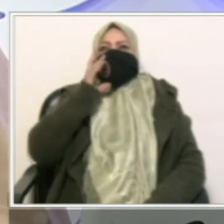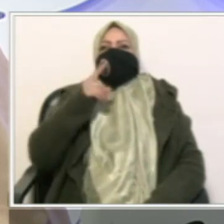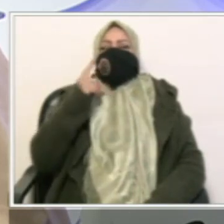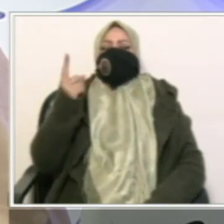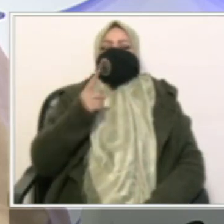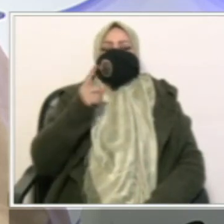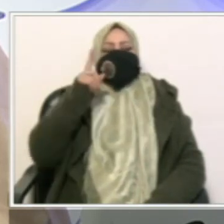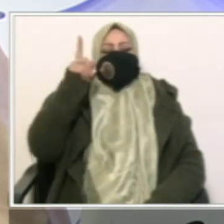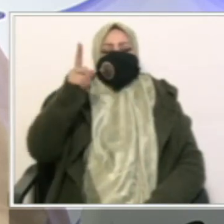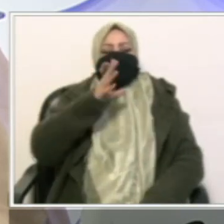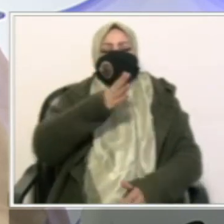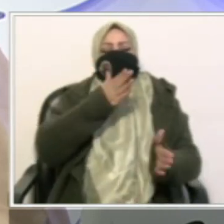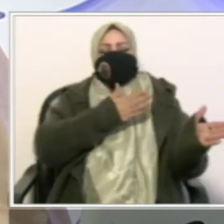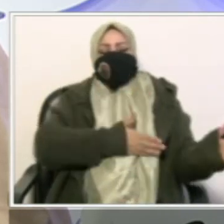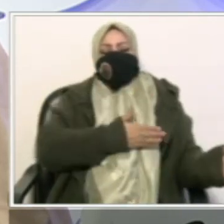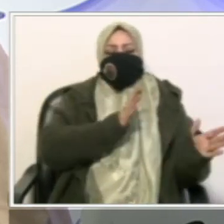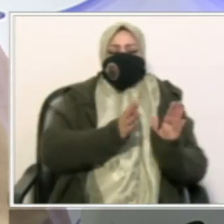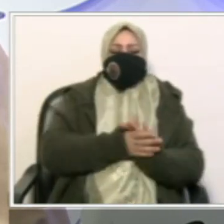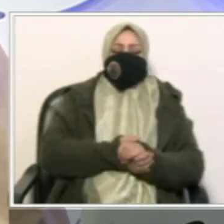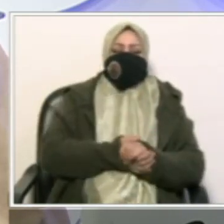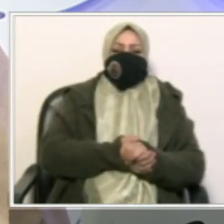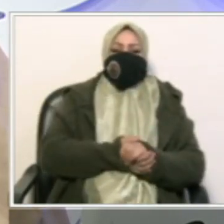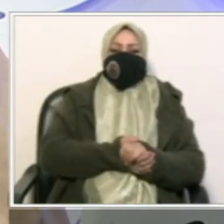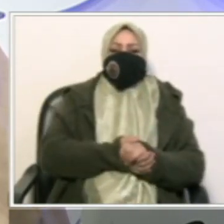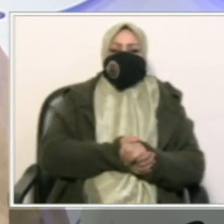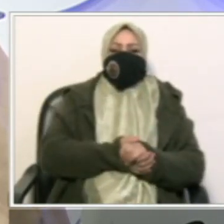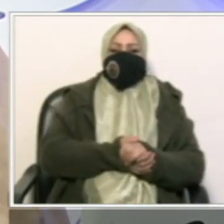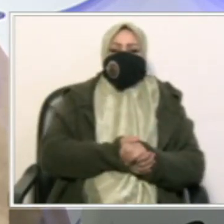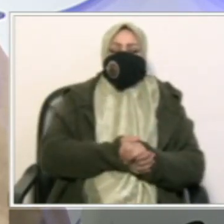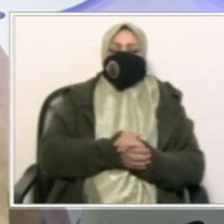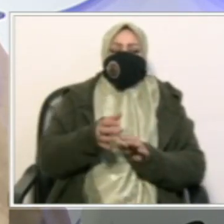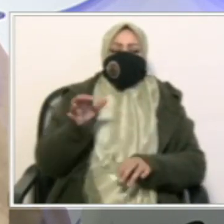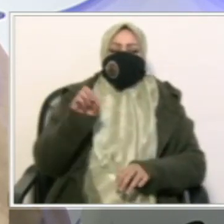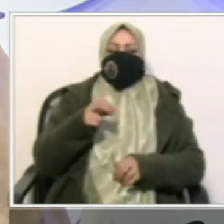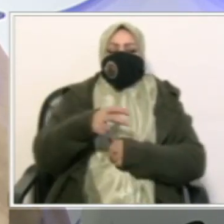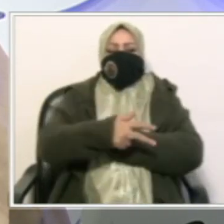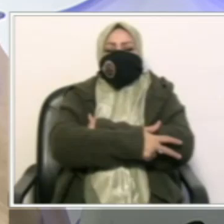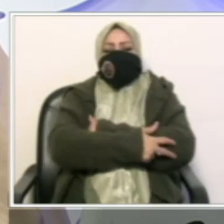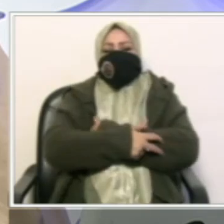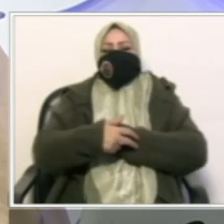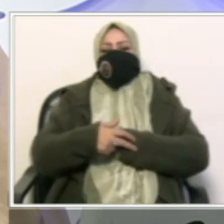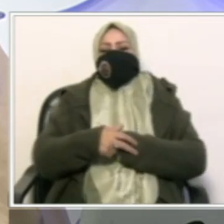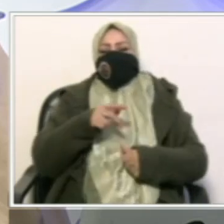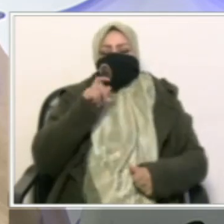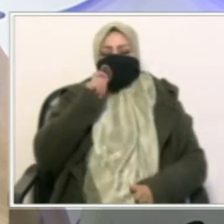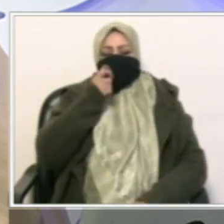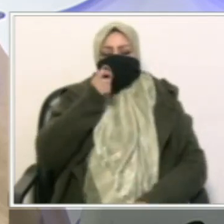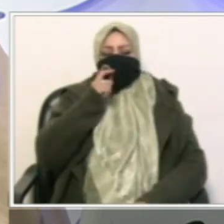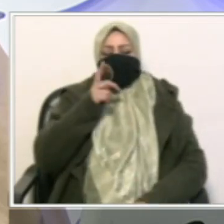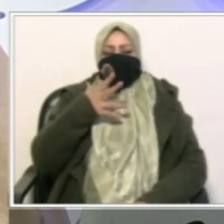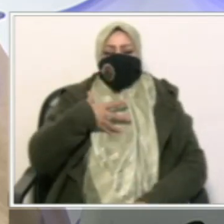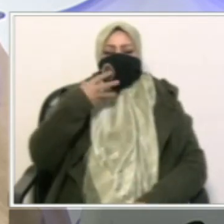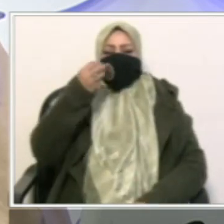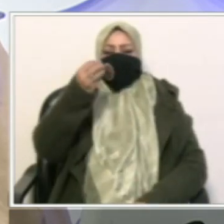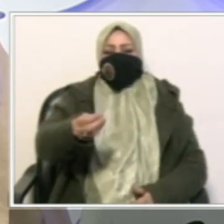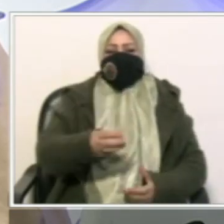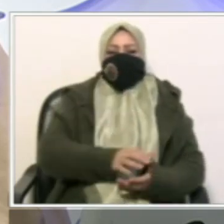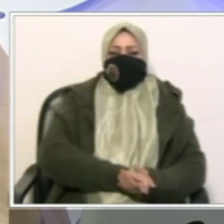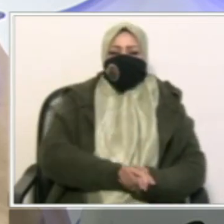ثم الأخ محمد من طرابلس يسأل عن زكاة الزيتون، يقول: كم أخرج؟ إذا بلغ الحب عندك